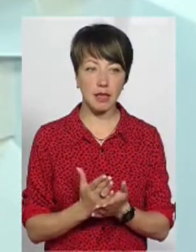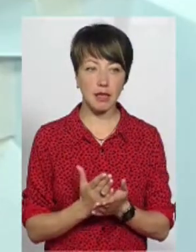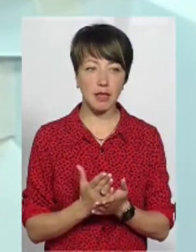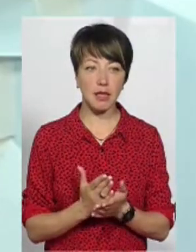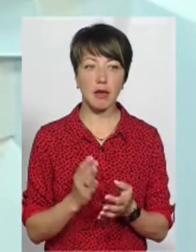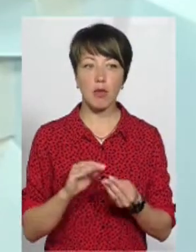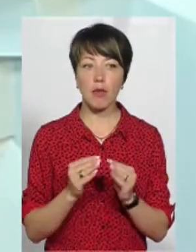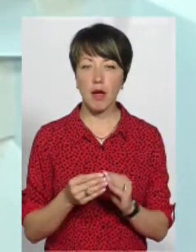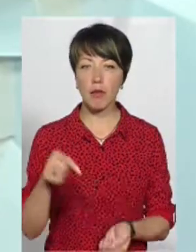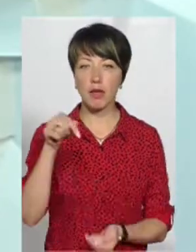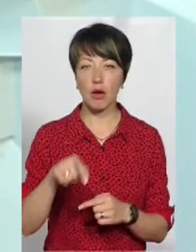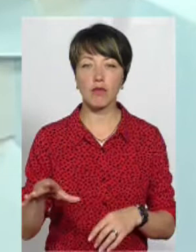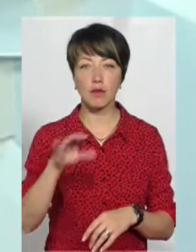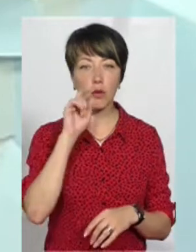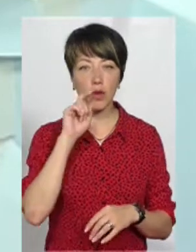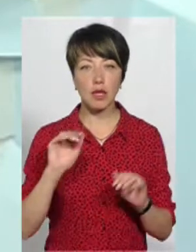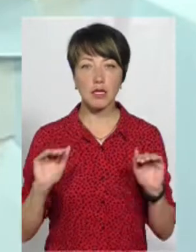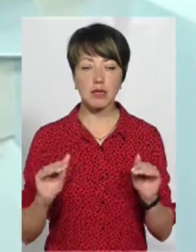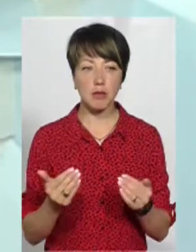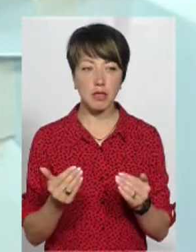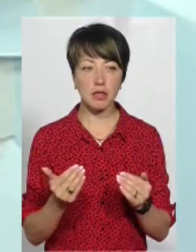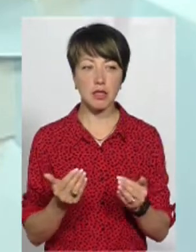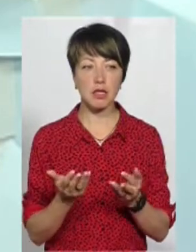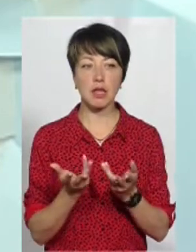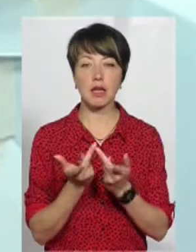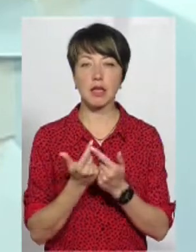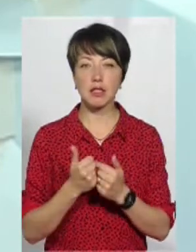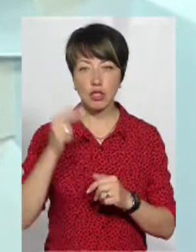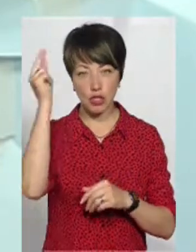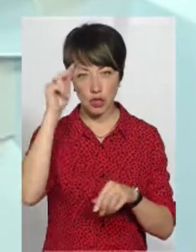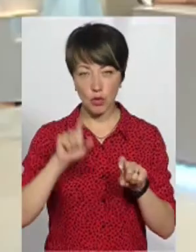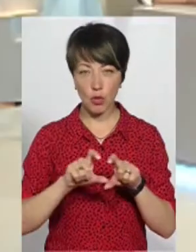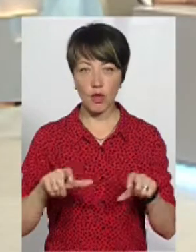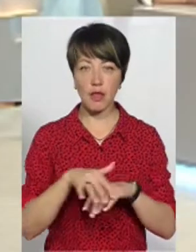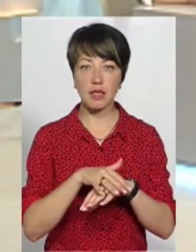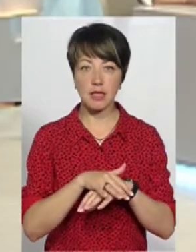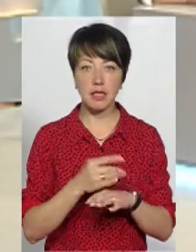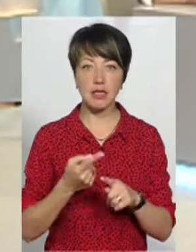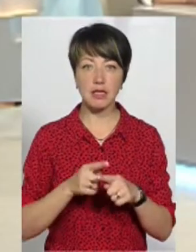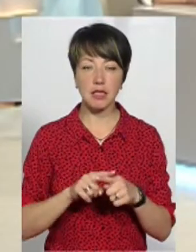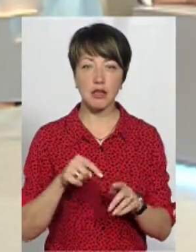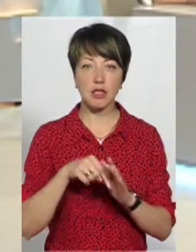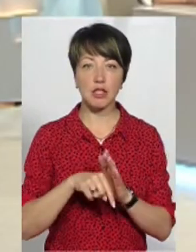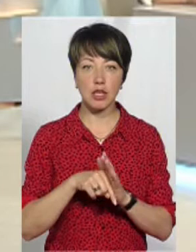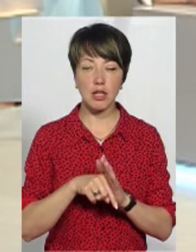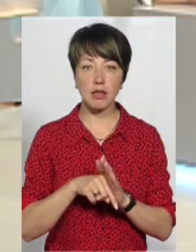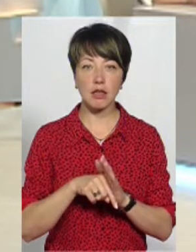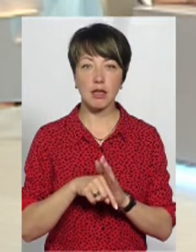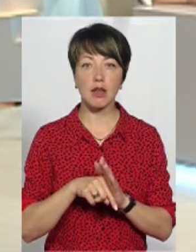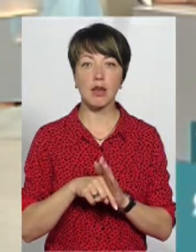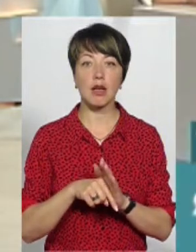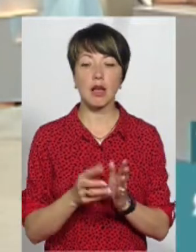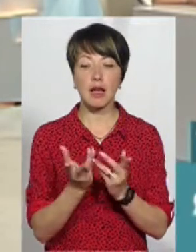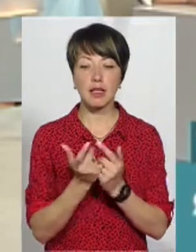проблема, яка характерна для України, це зменшення кількості шкільного населення, і це означає контингенту дітей у